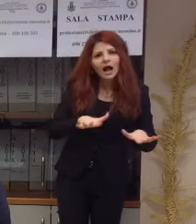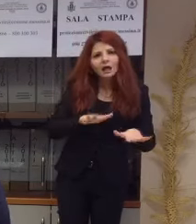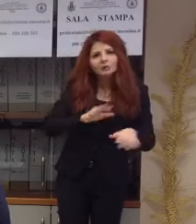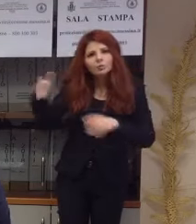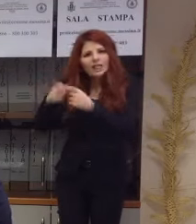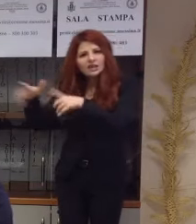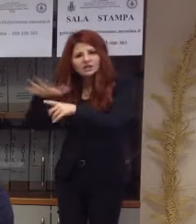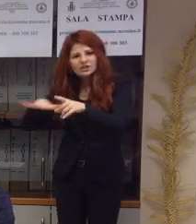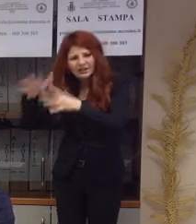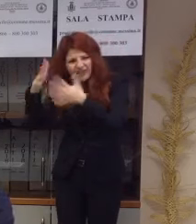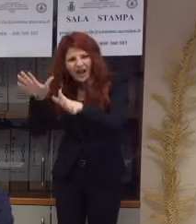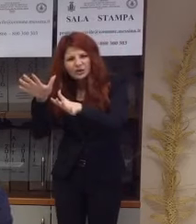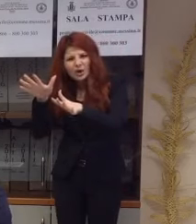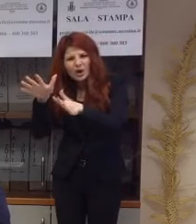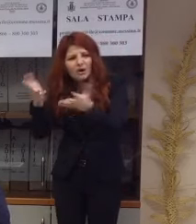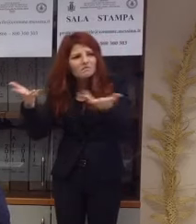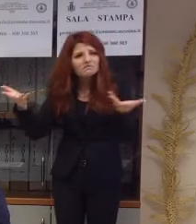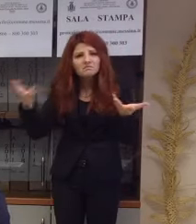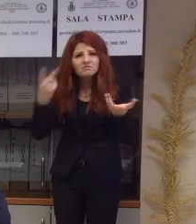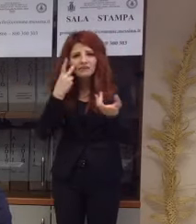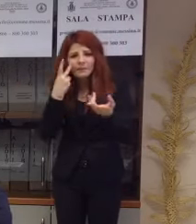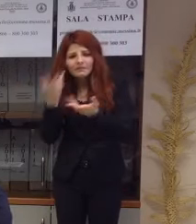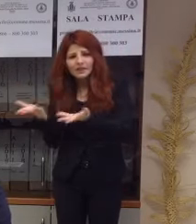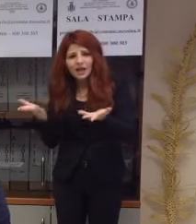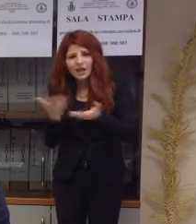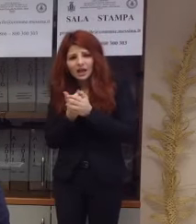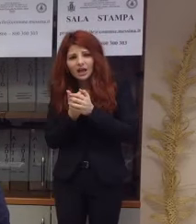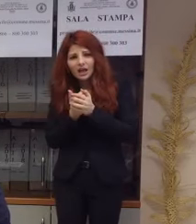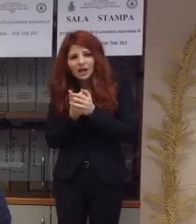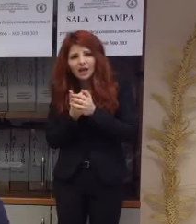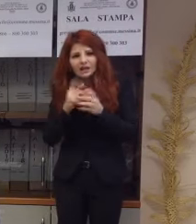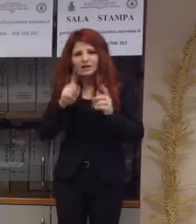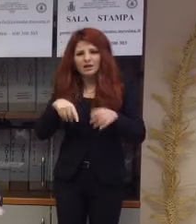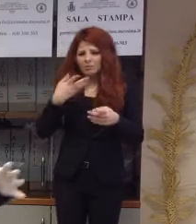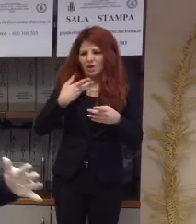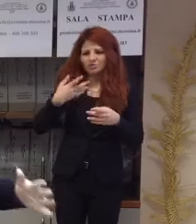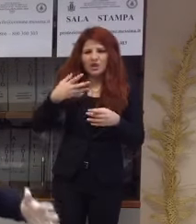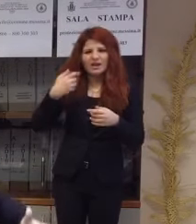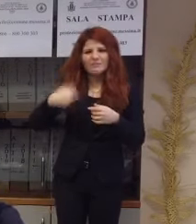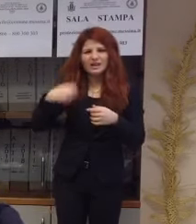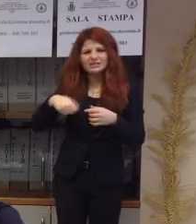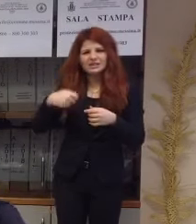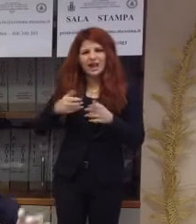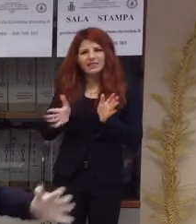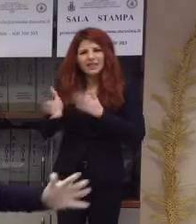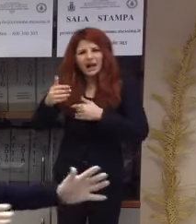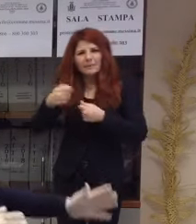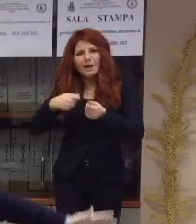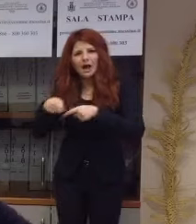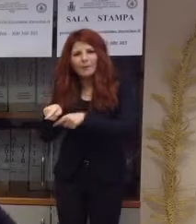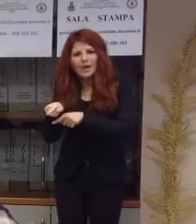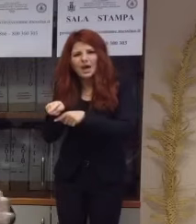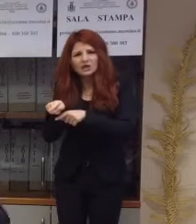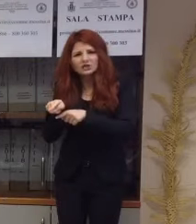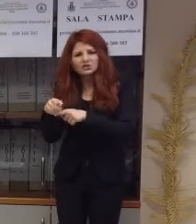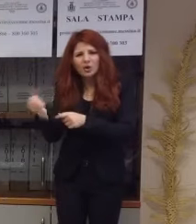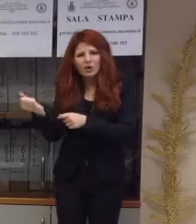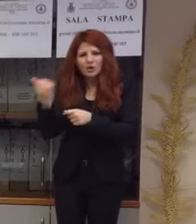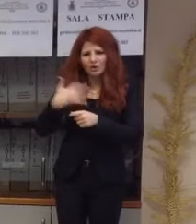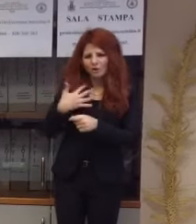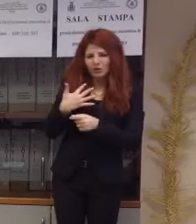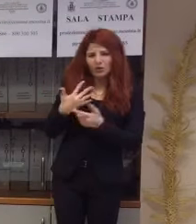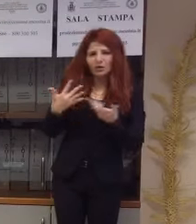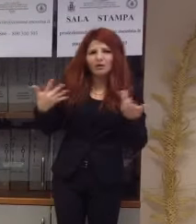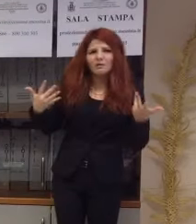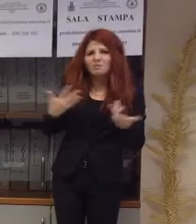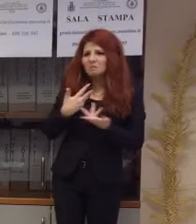di Commercio che ci scrive, signor Presidente della Camera di Commercio, che avete preso i vostri soldi, li avete dati all'ASP e possono riutilizzare